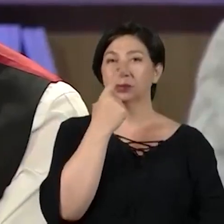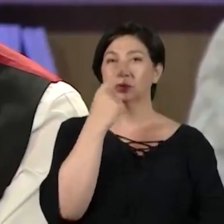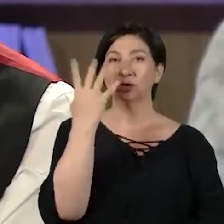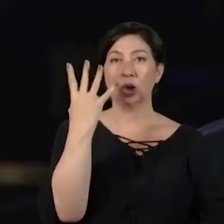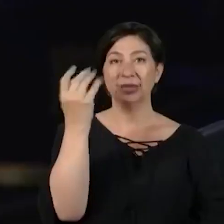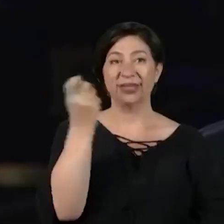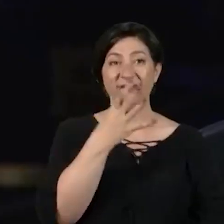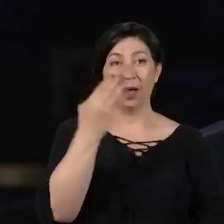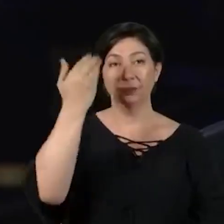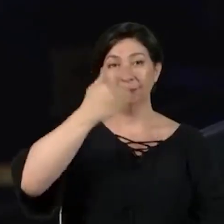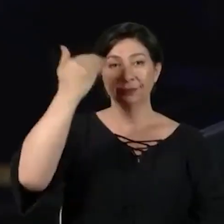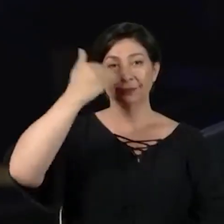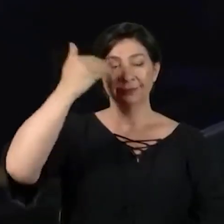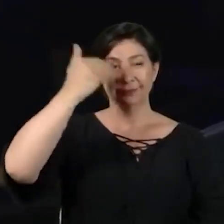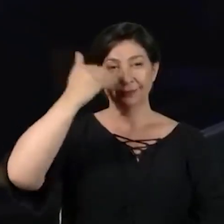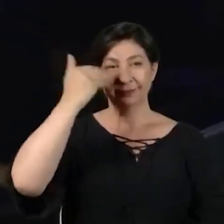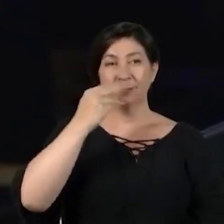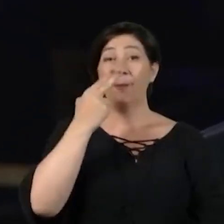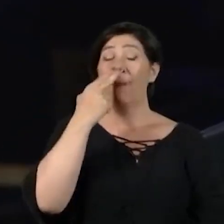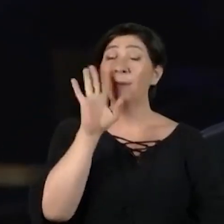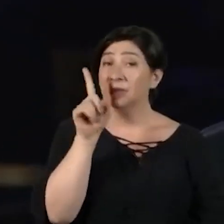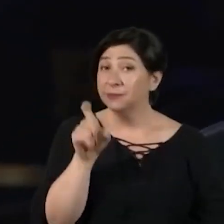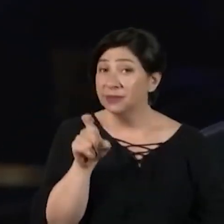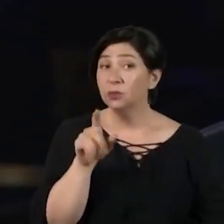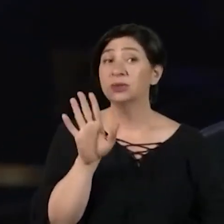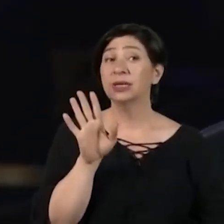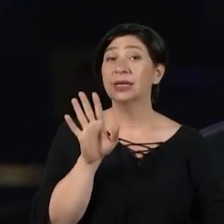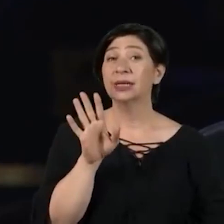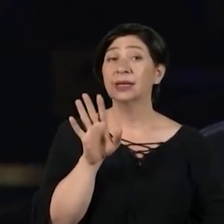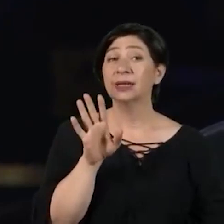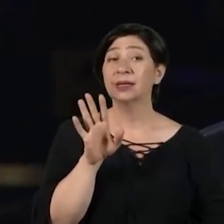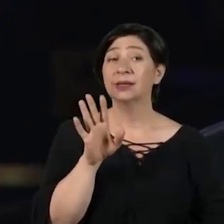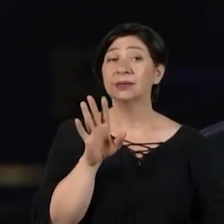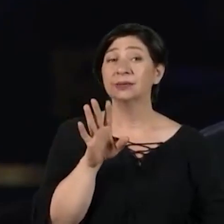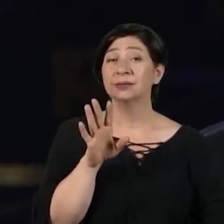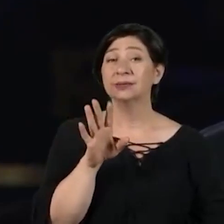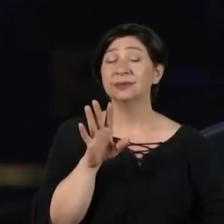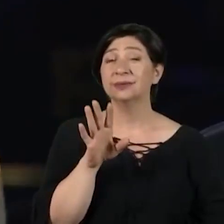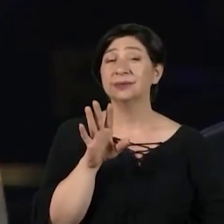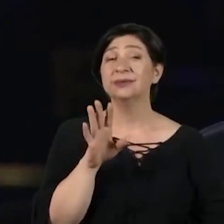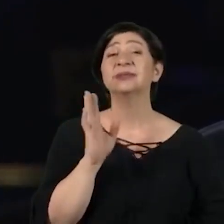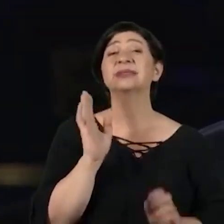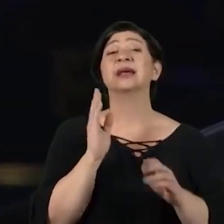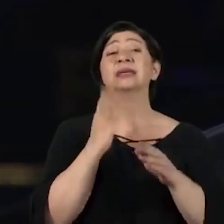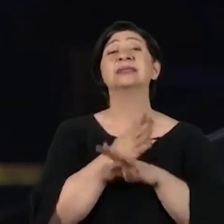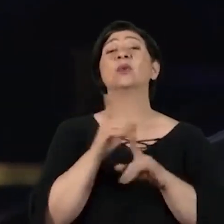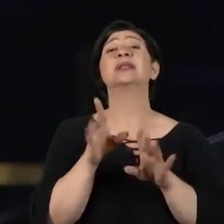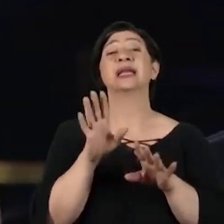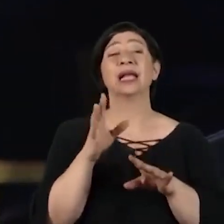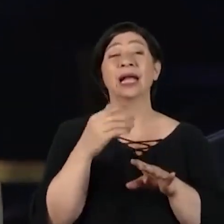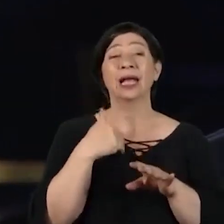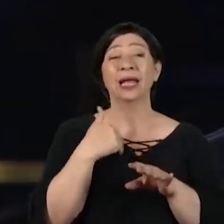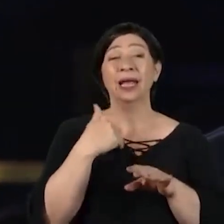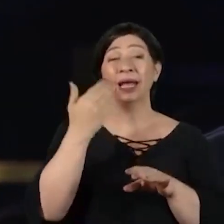defa yaptırdım. 4 defa yaptırdınız. Evet. Beğenmediniz de mi 4 defa yaptırdınız? Aslında öyle değil. Ben burnumu